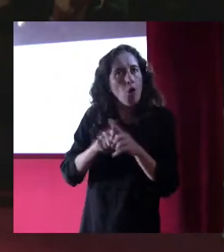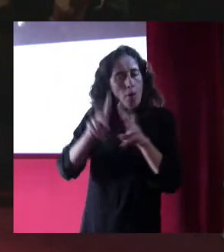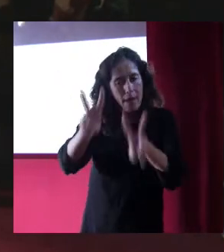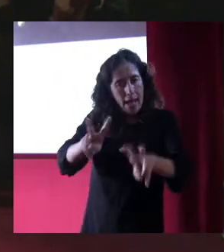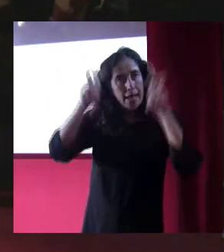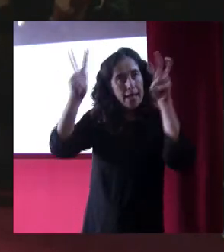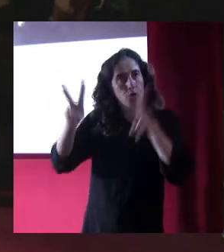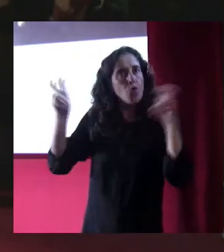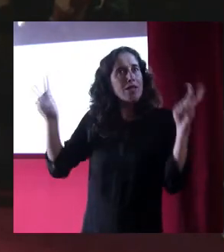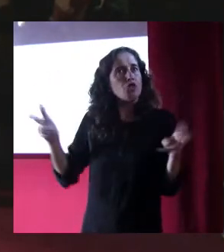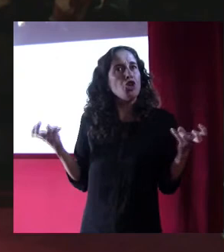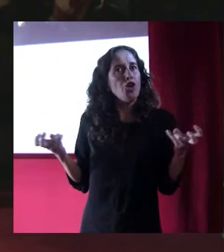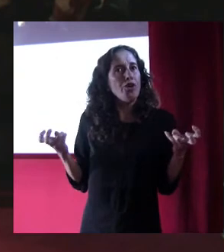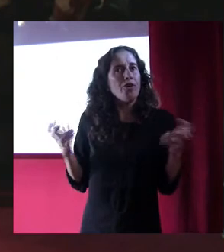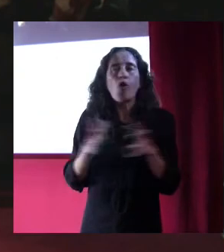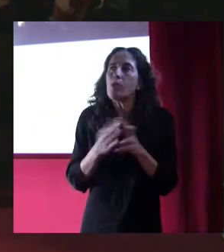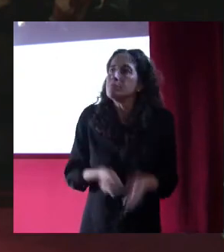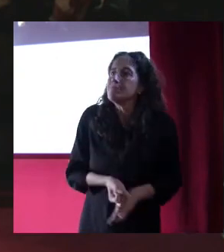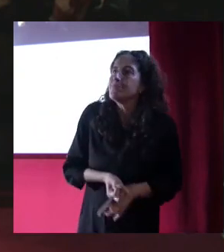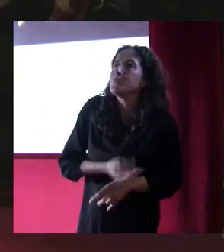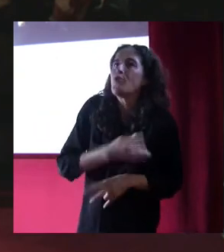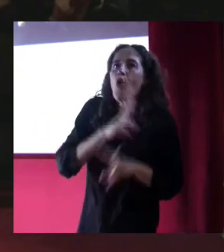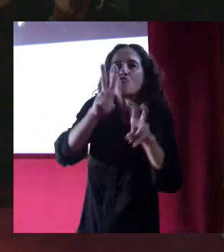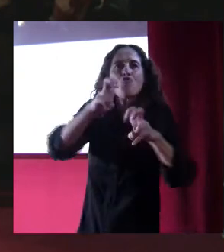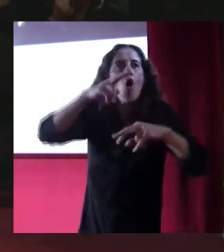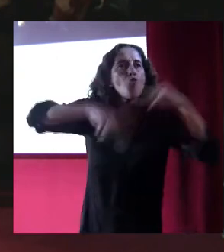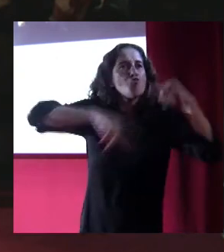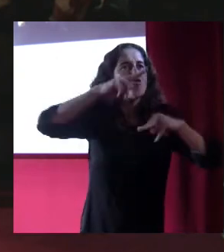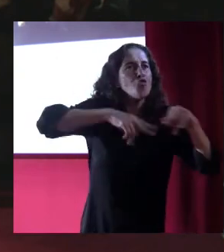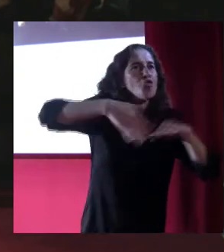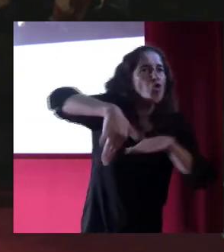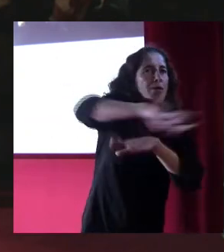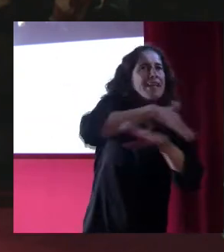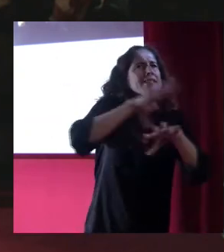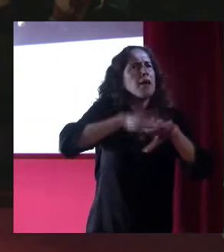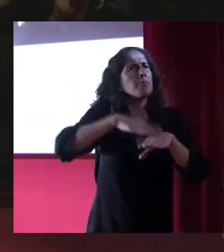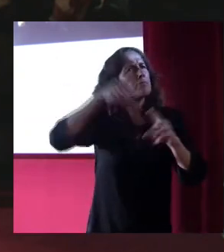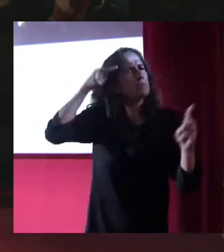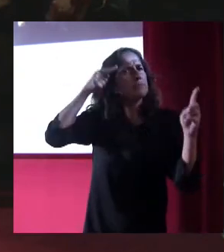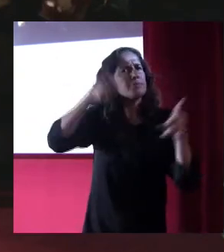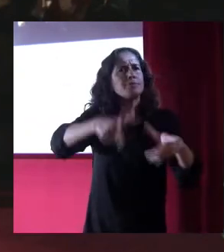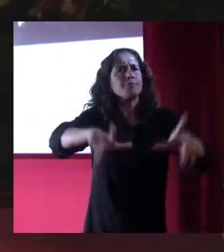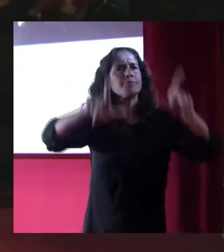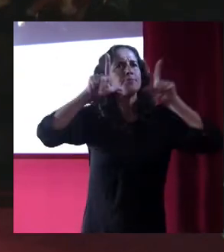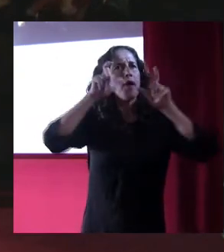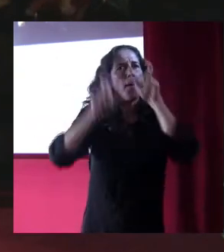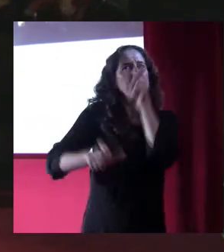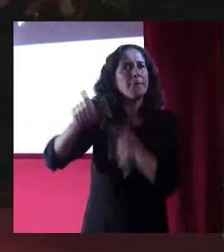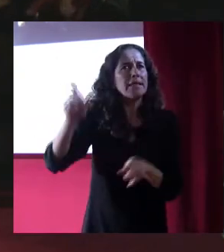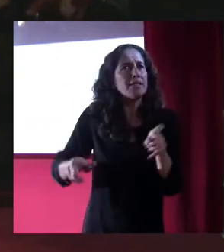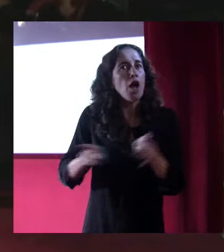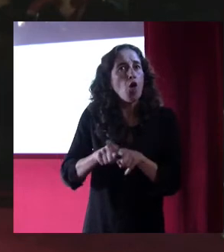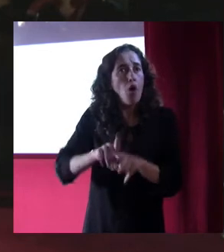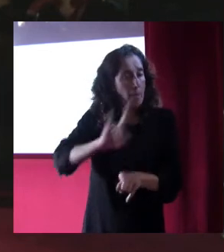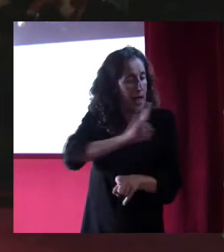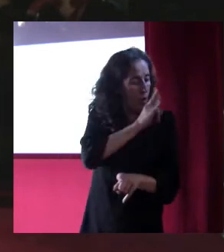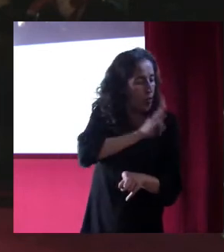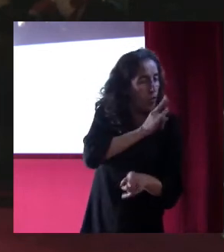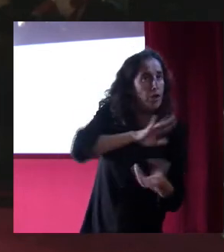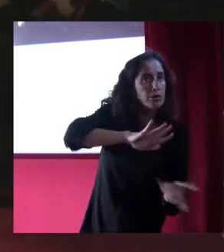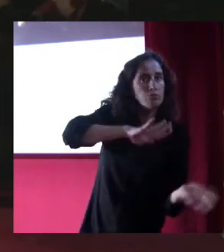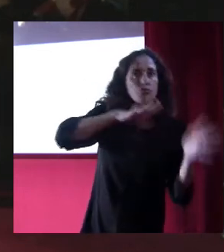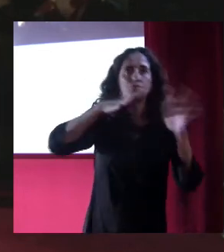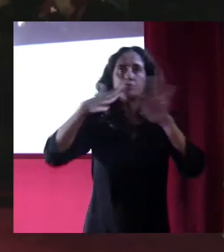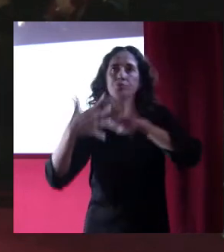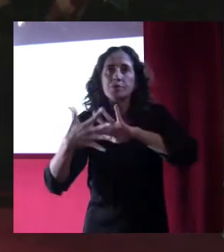de riquesa urbana ha d'inspirar un nou urbanisme, un urbanisme per a les persones. accelerant la transformació ecològica i digital sobre